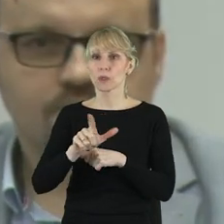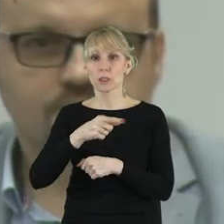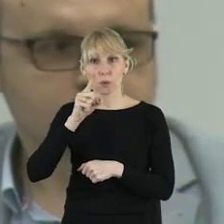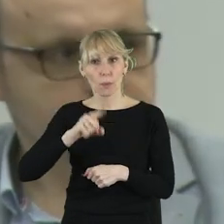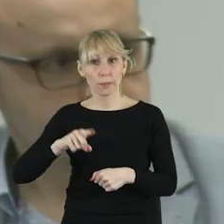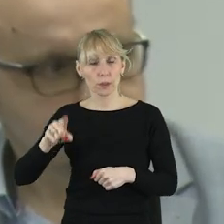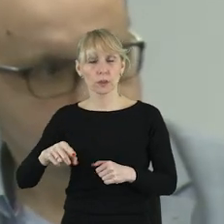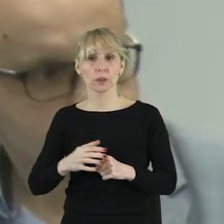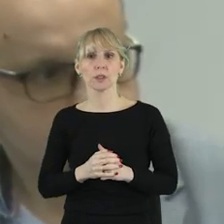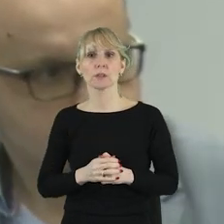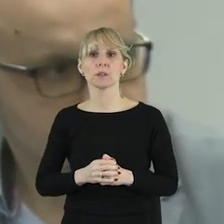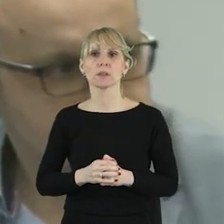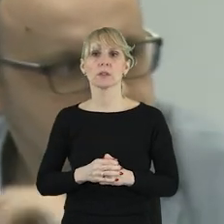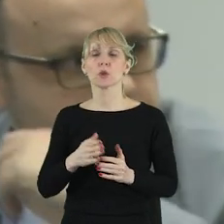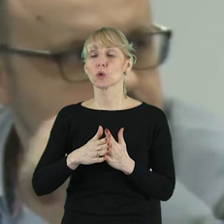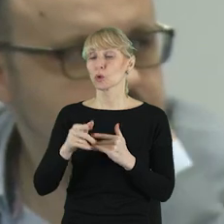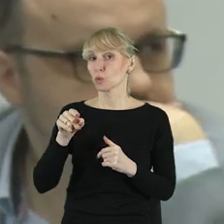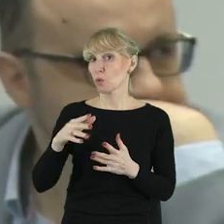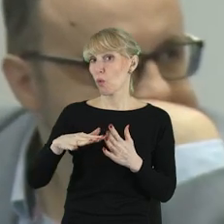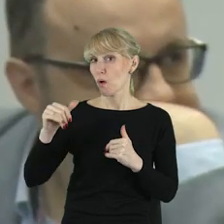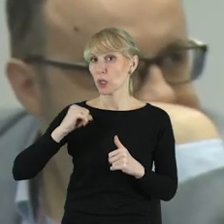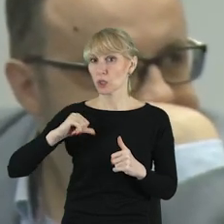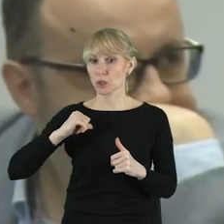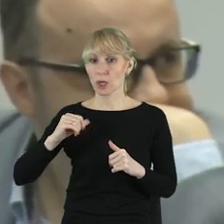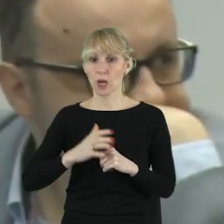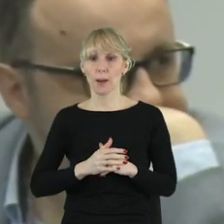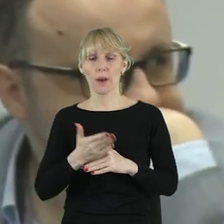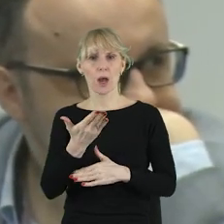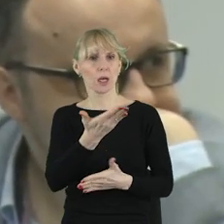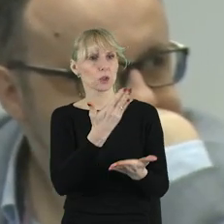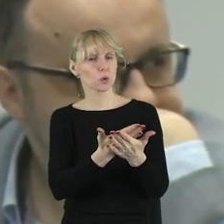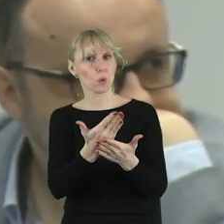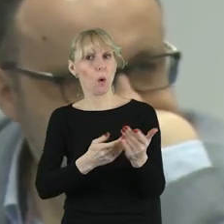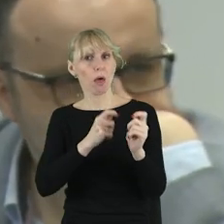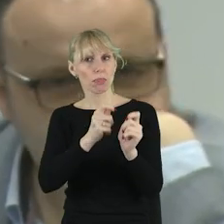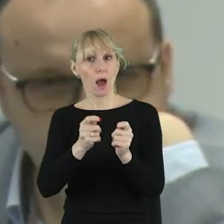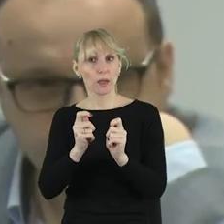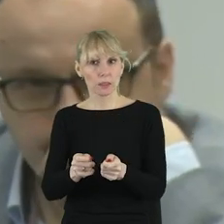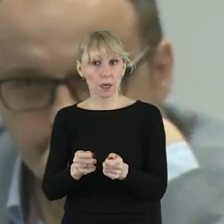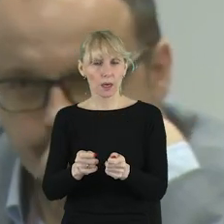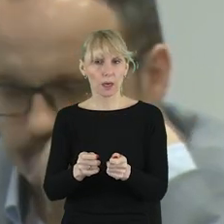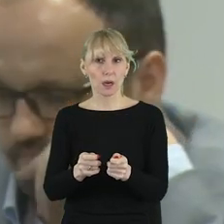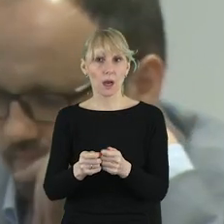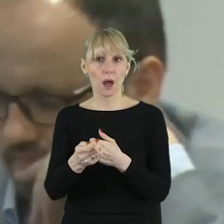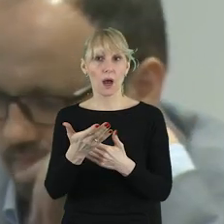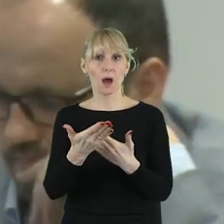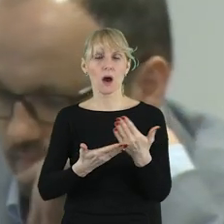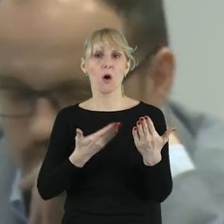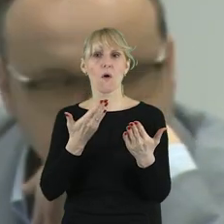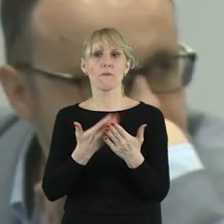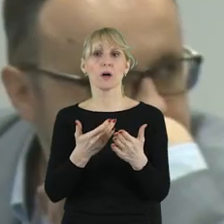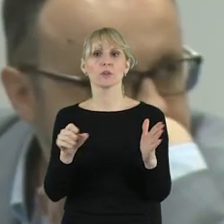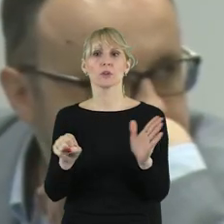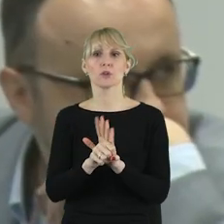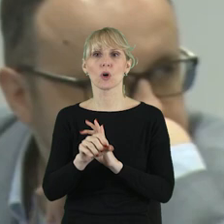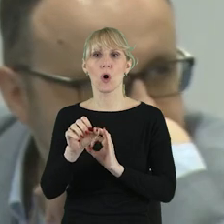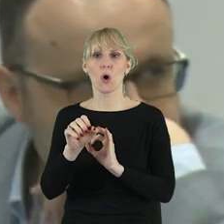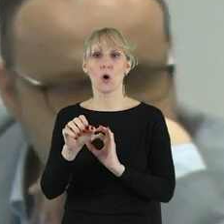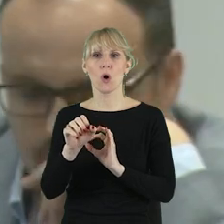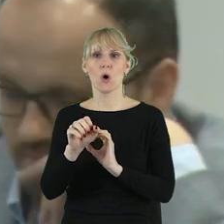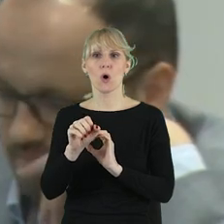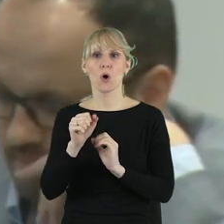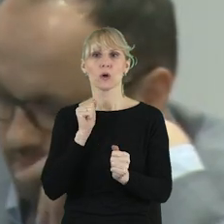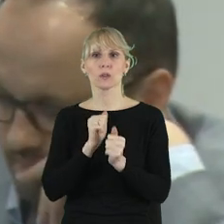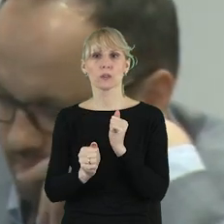terminem składania ofert do stycznia bieżącego roku.